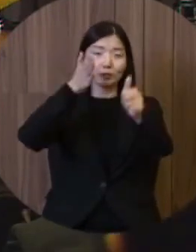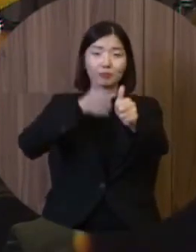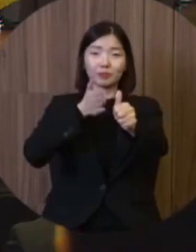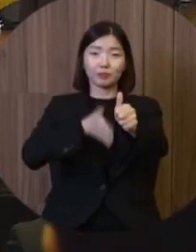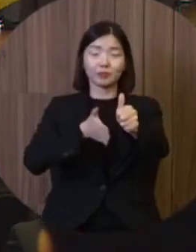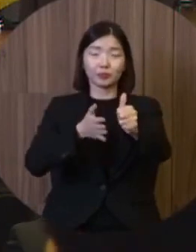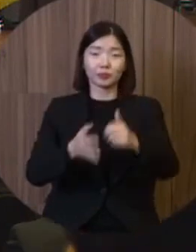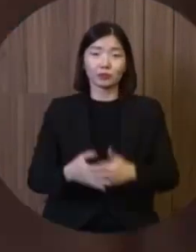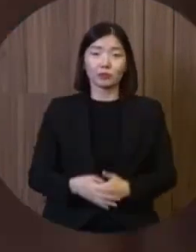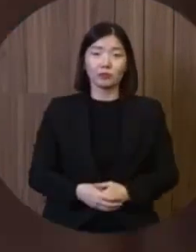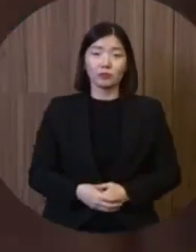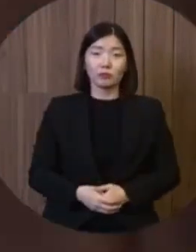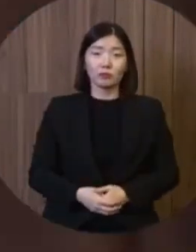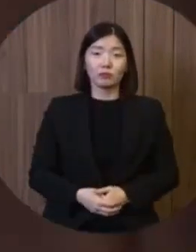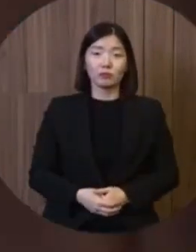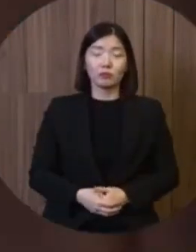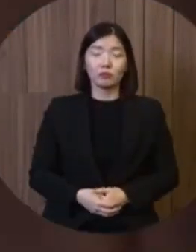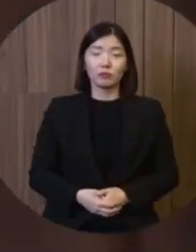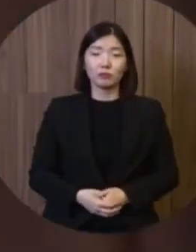부탁드리겠습니다.